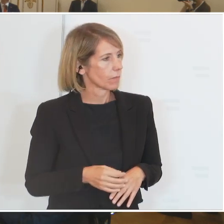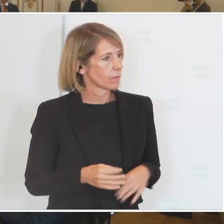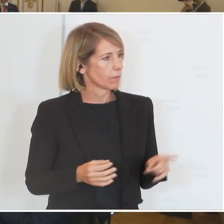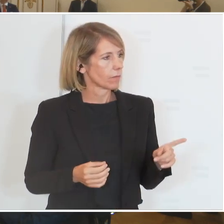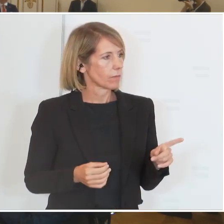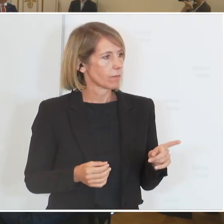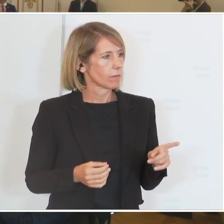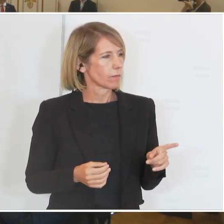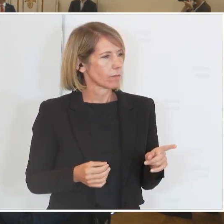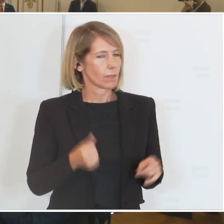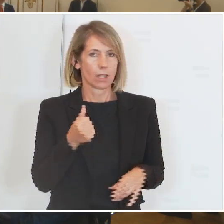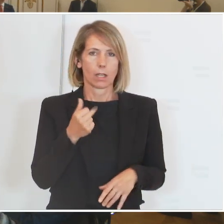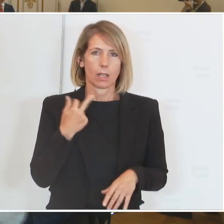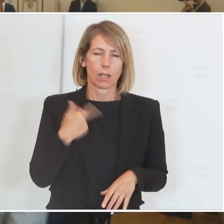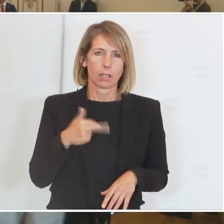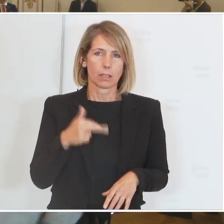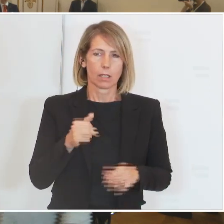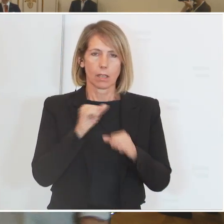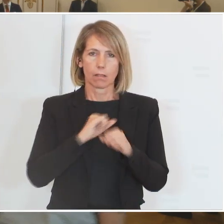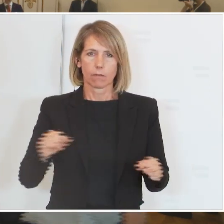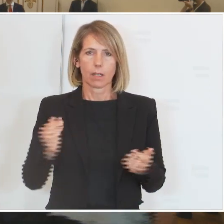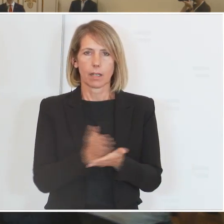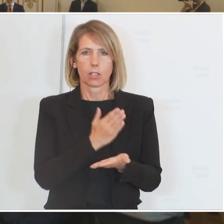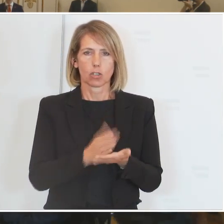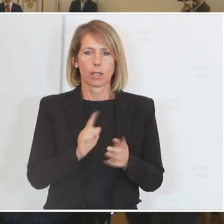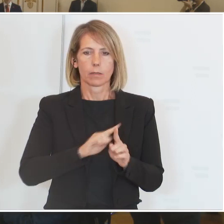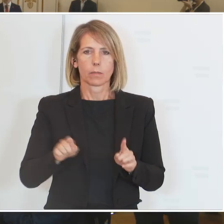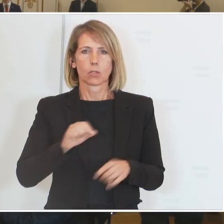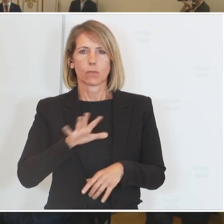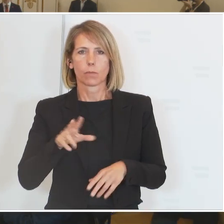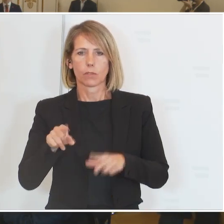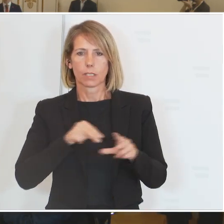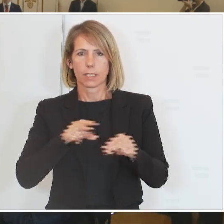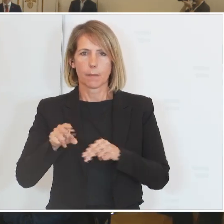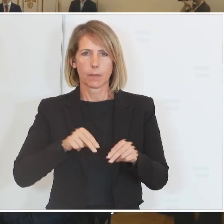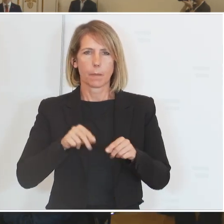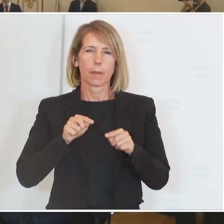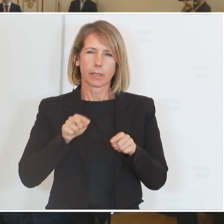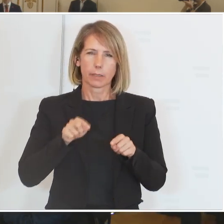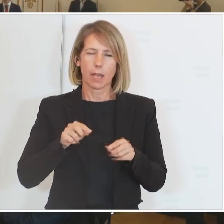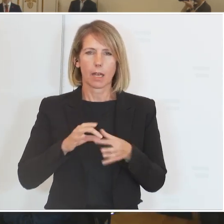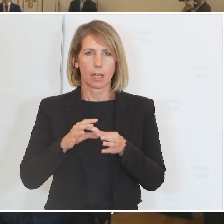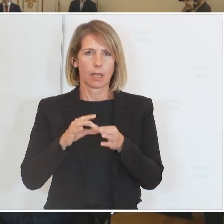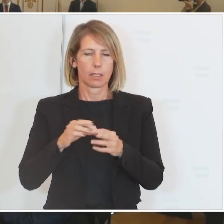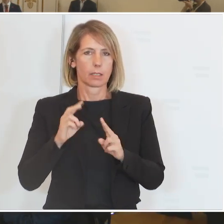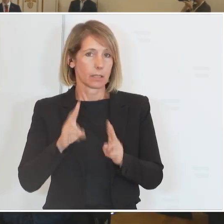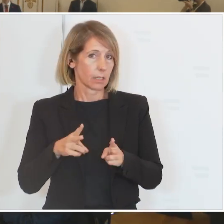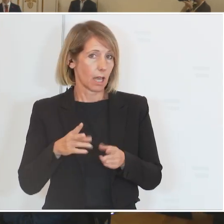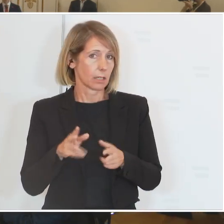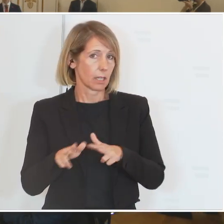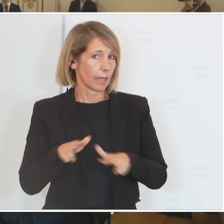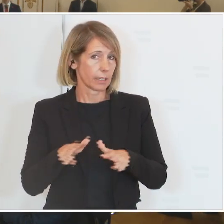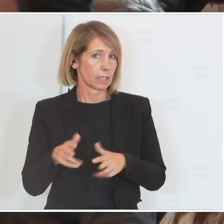Drittel, über das Sie frei entscheiden können, jedes Jahr bis 15. September, um genügend Vorlaufzeit zu haben. Kann die Regierung, also